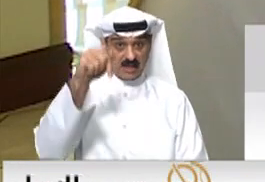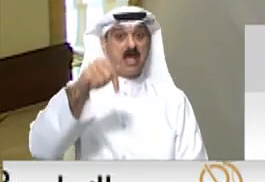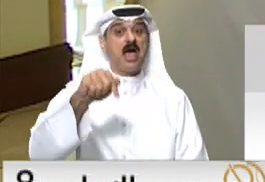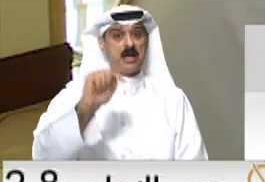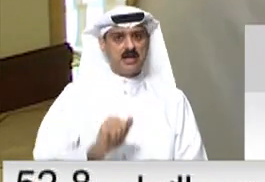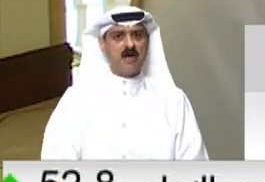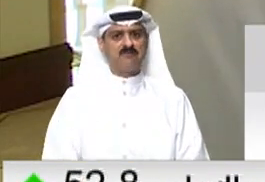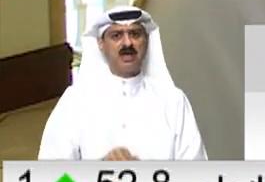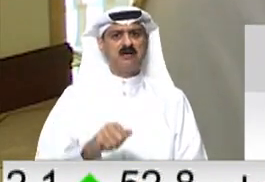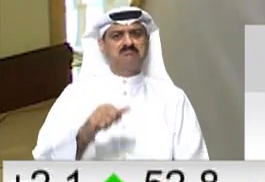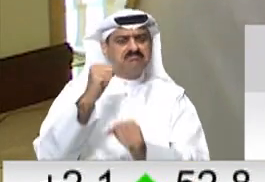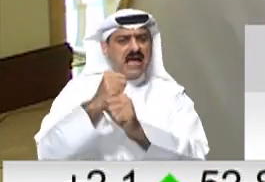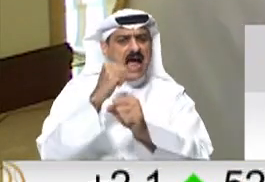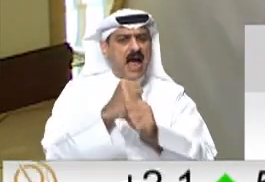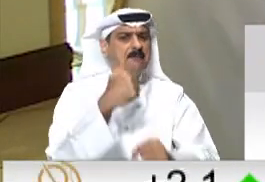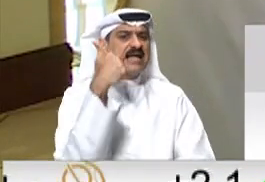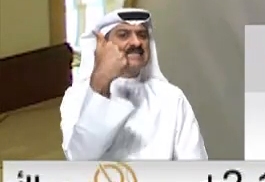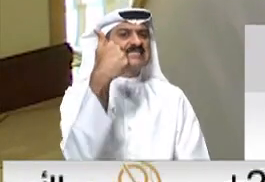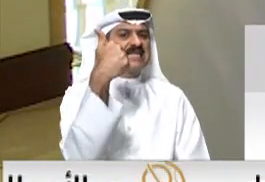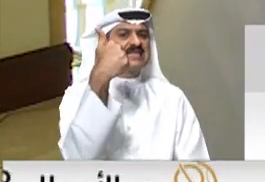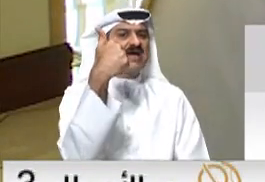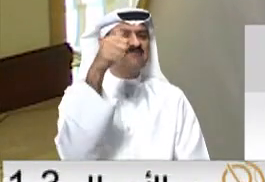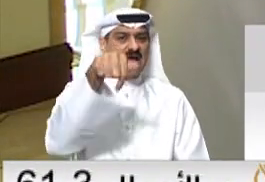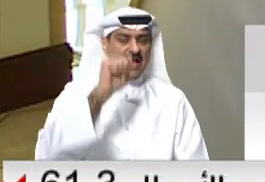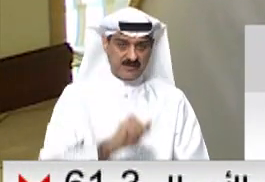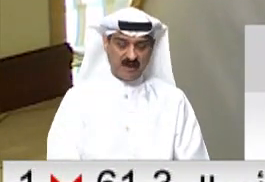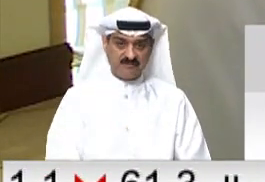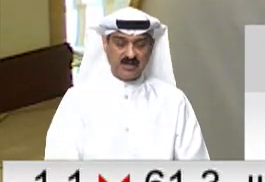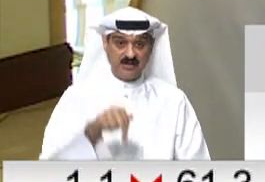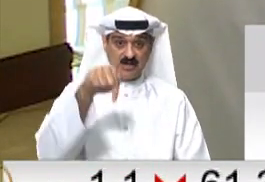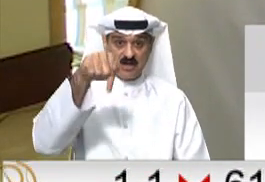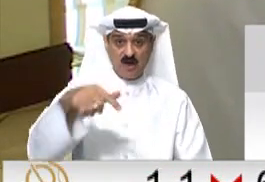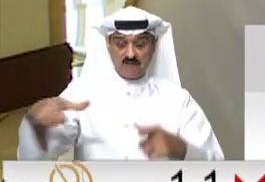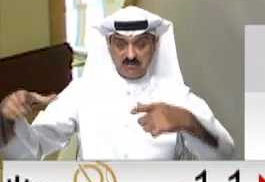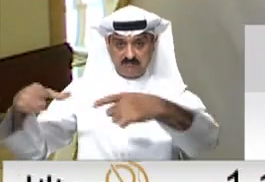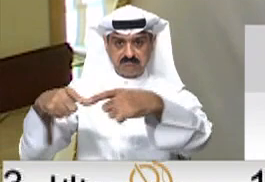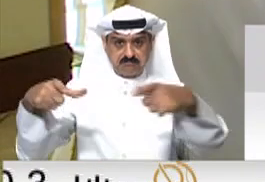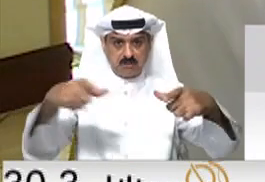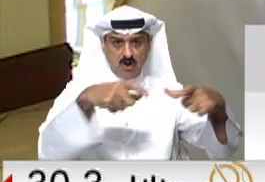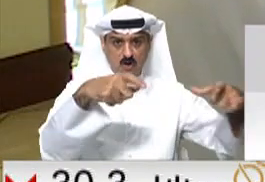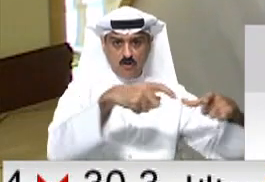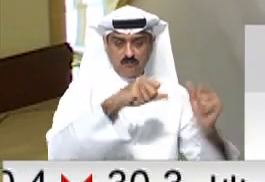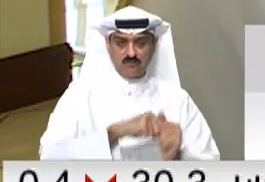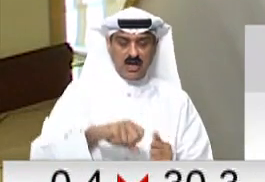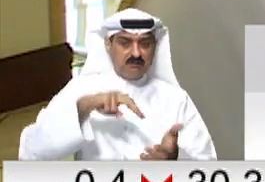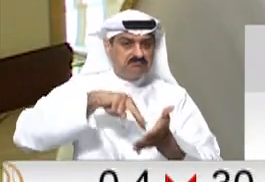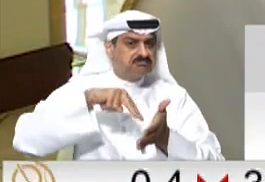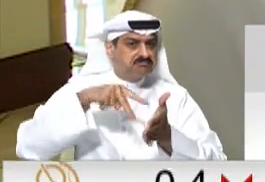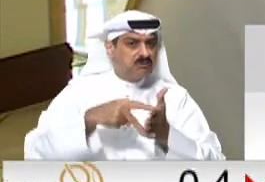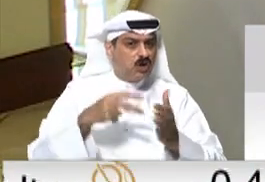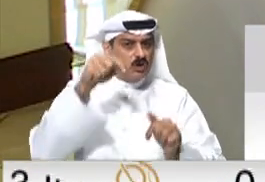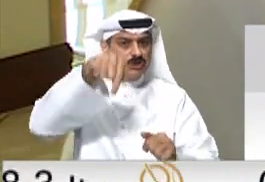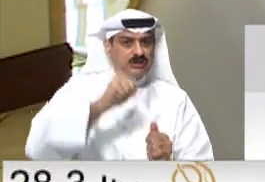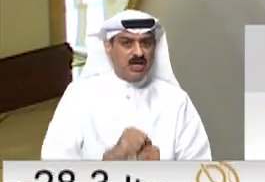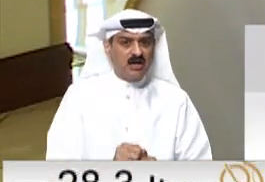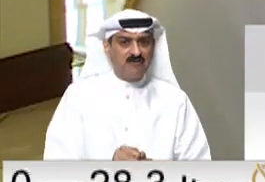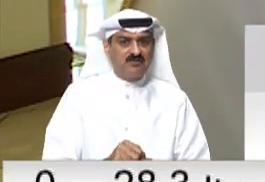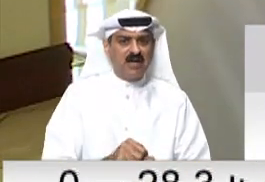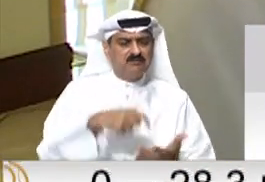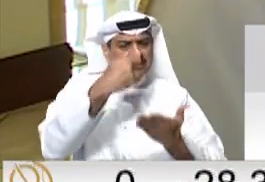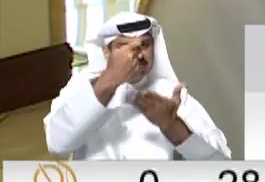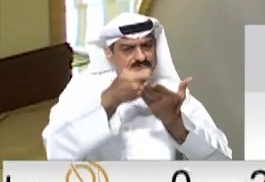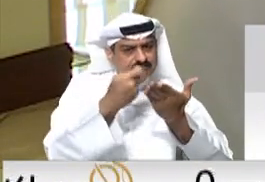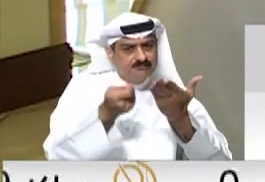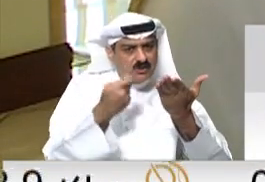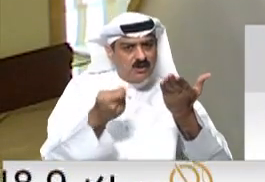منها إدارة نظام قاعة عبد الله السالم وإدارة المضبطة وكيفية تحويلها من نصي